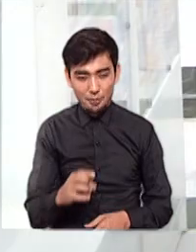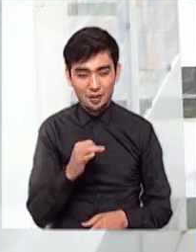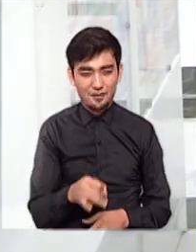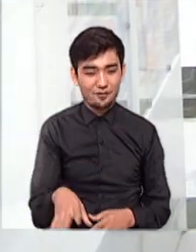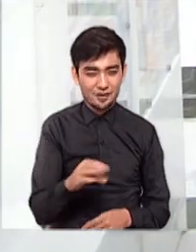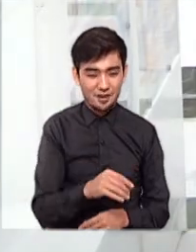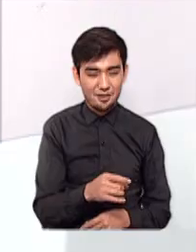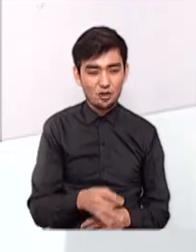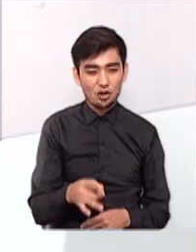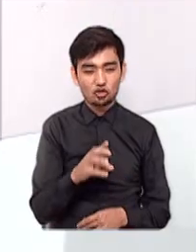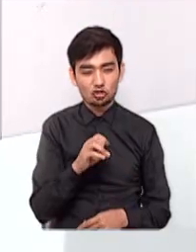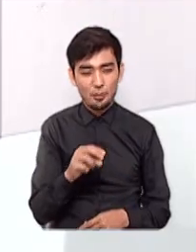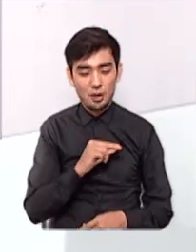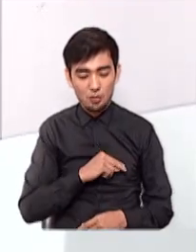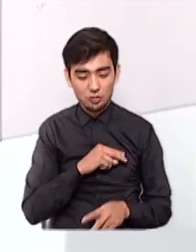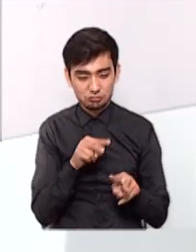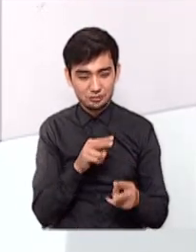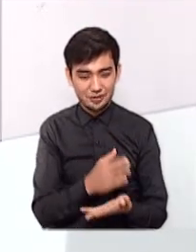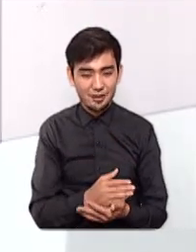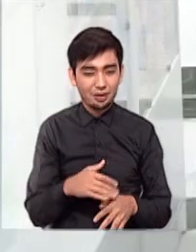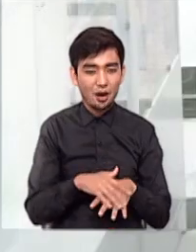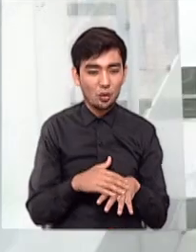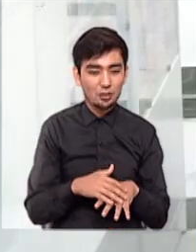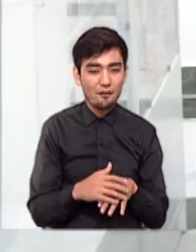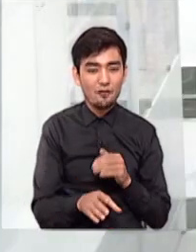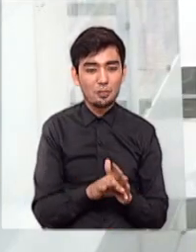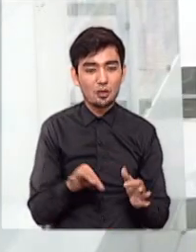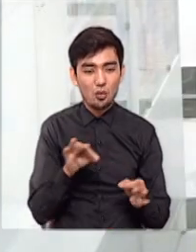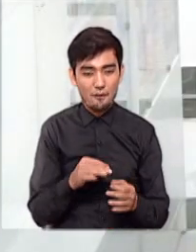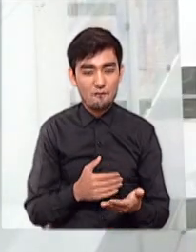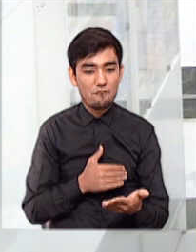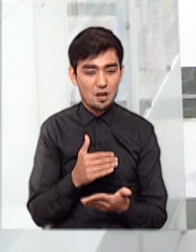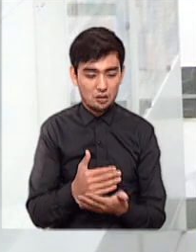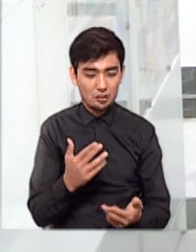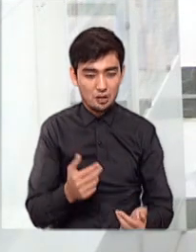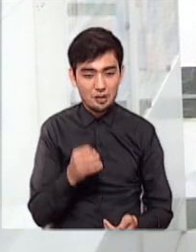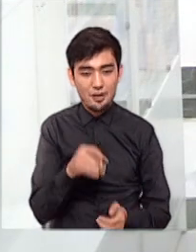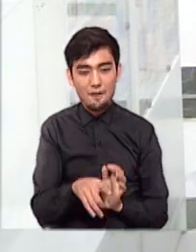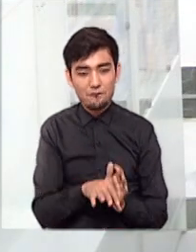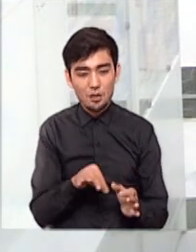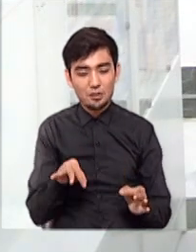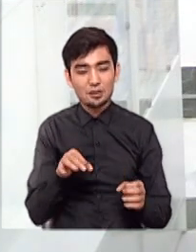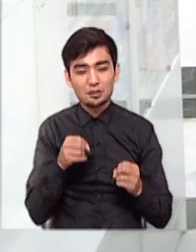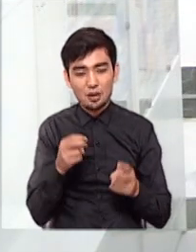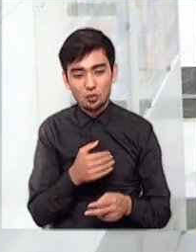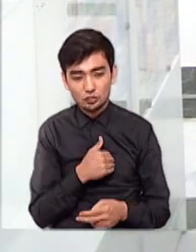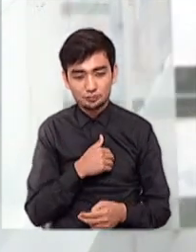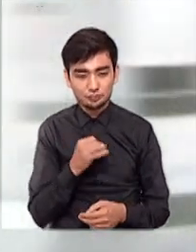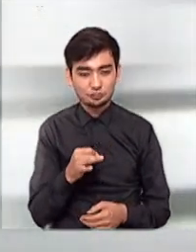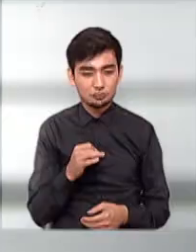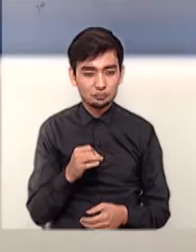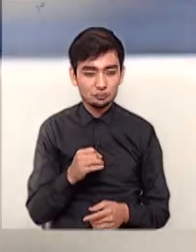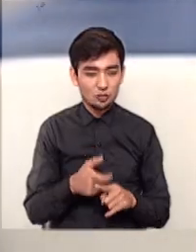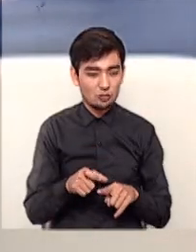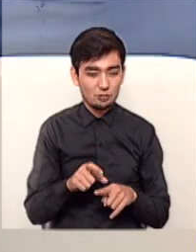жұмысы бақылауда. Халықтың ынтасы сайлауға деген жоғары. Осы сайлаудан бір үлкен үміт күтіп